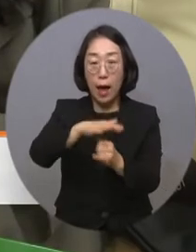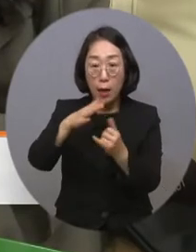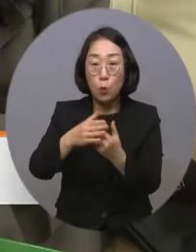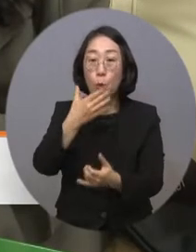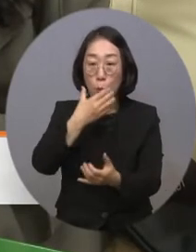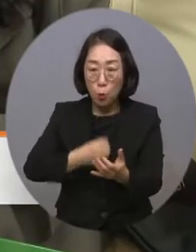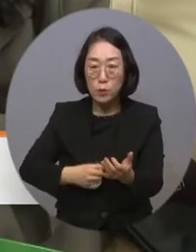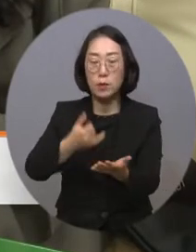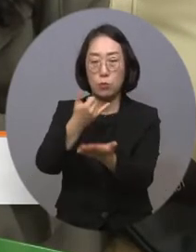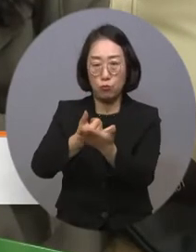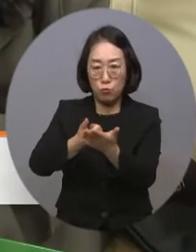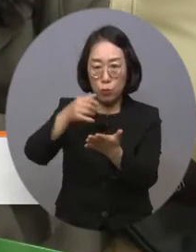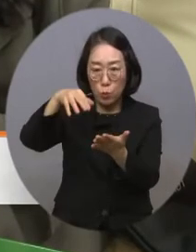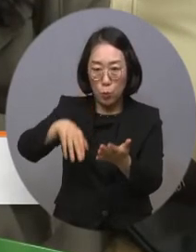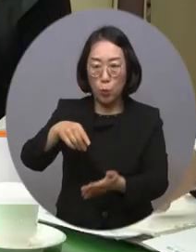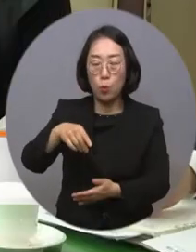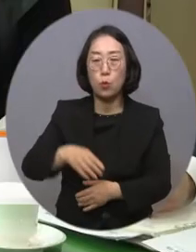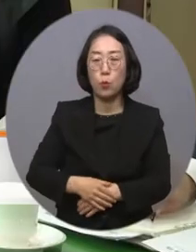여수보육원과 삼혜원